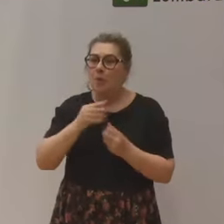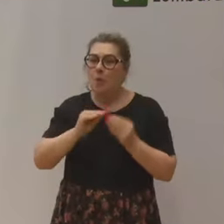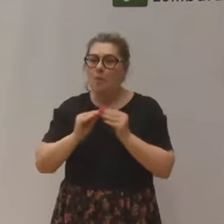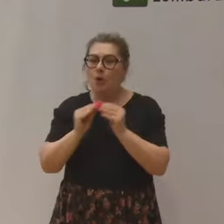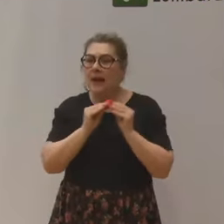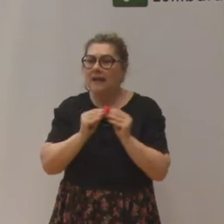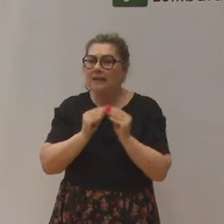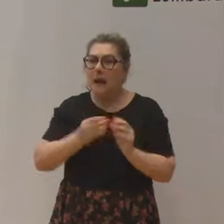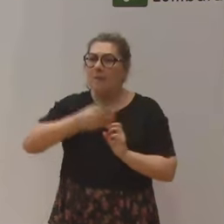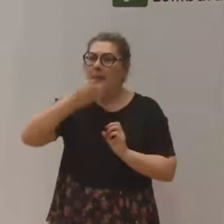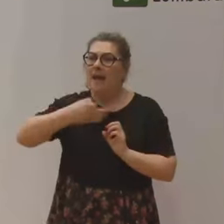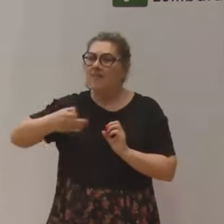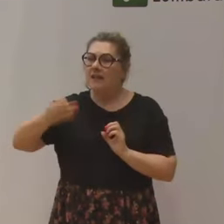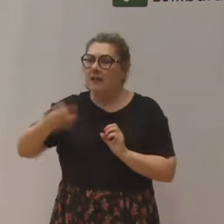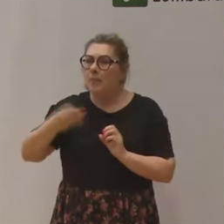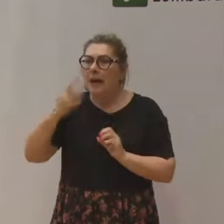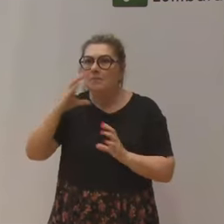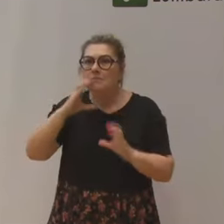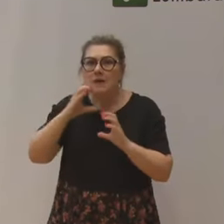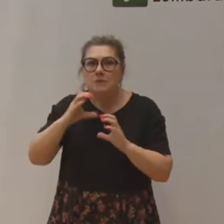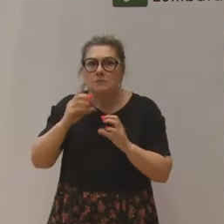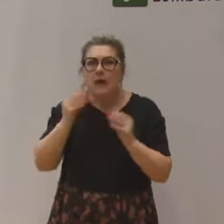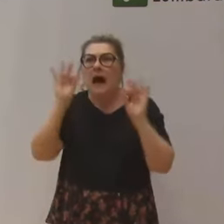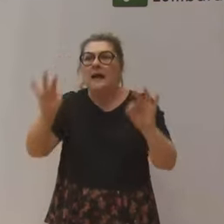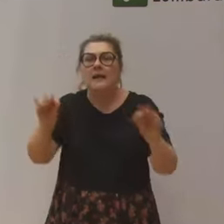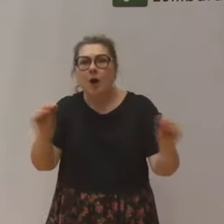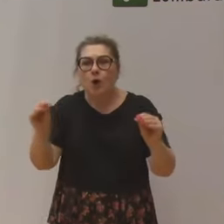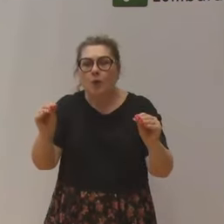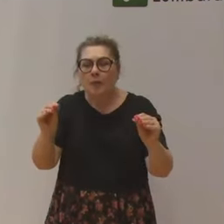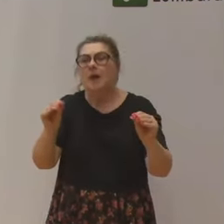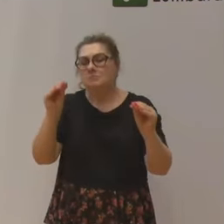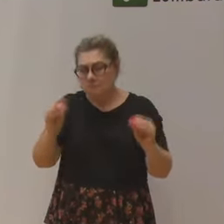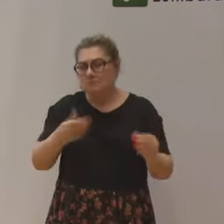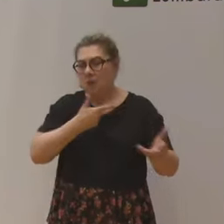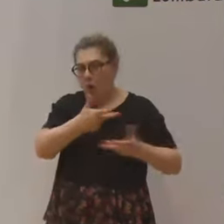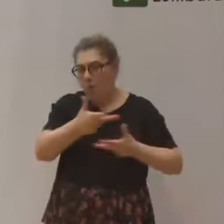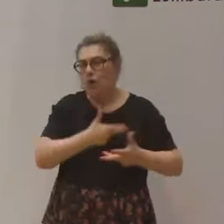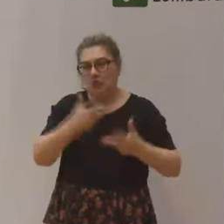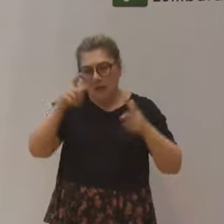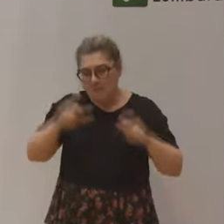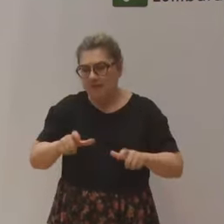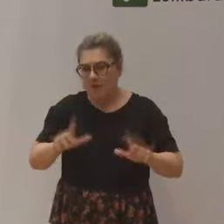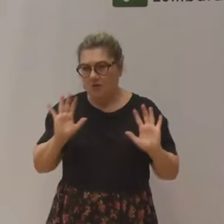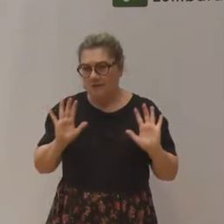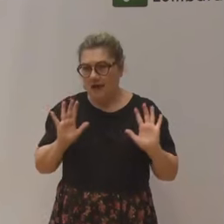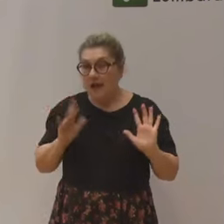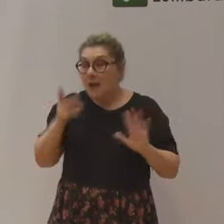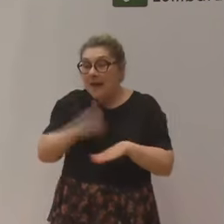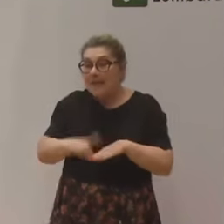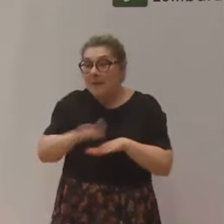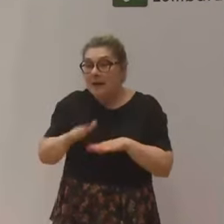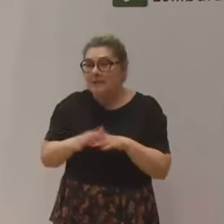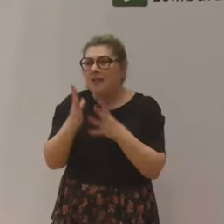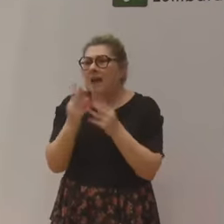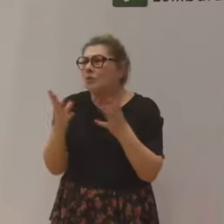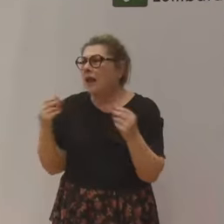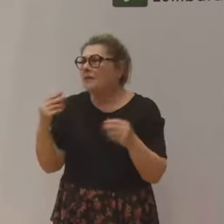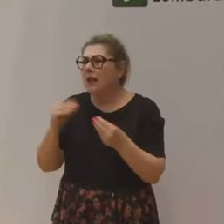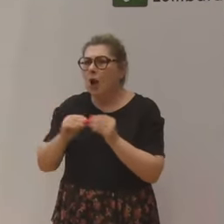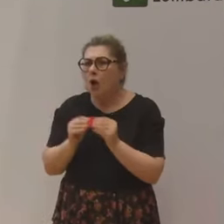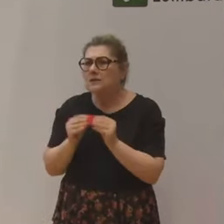attraverso le quali far arrivare un messaggio. Di nostra comune esperienza, spesso si fanno tante cose, ma non